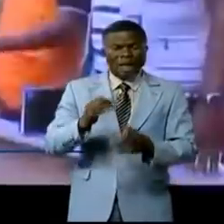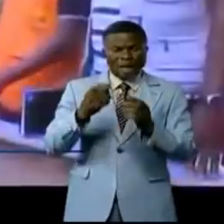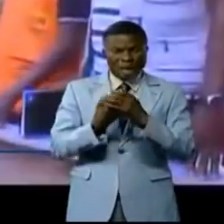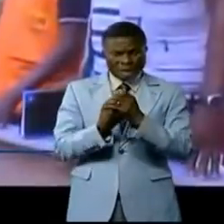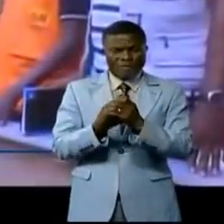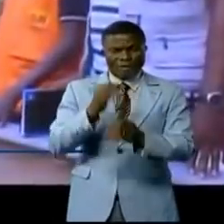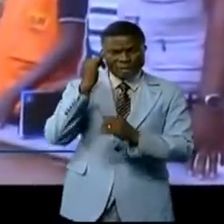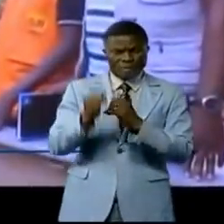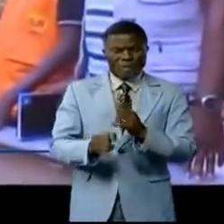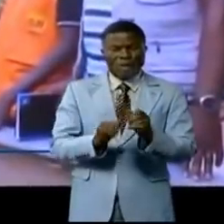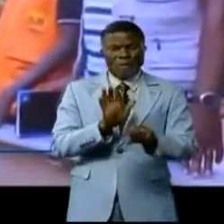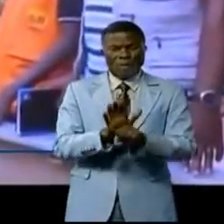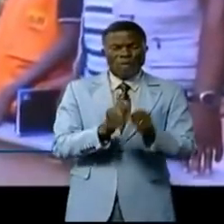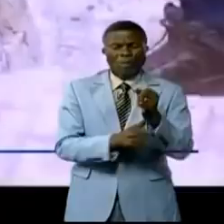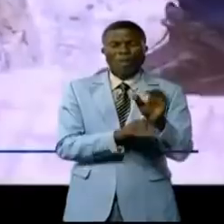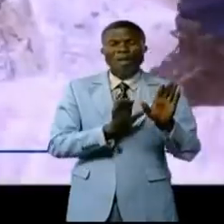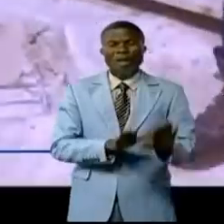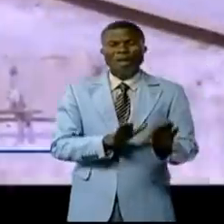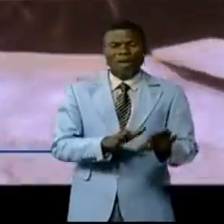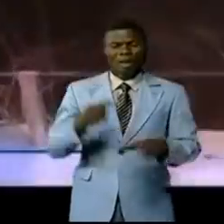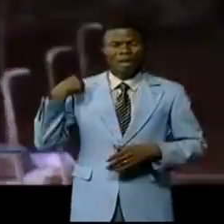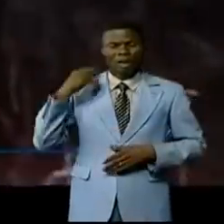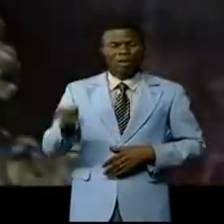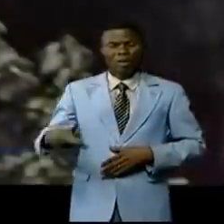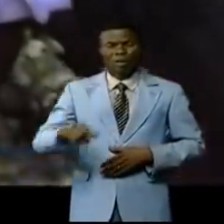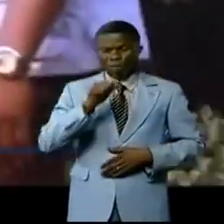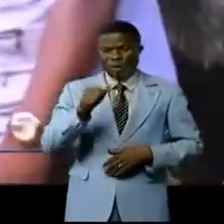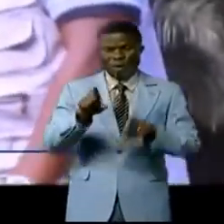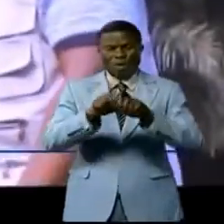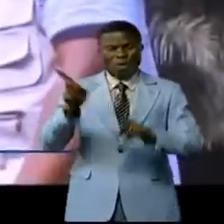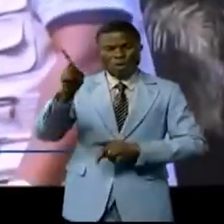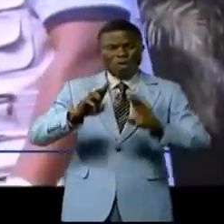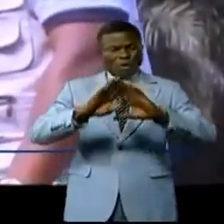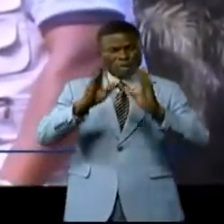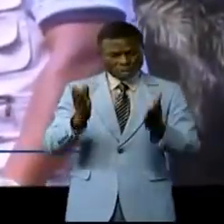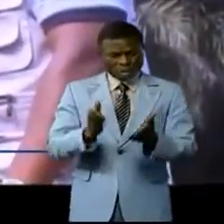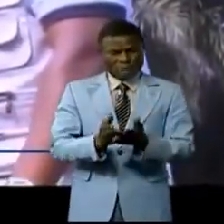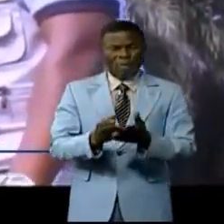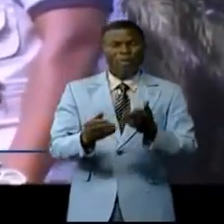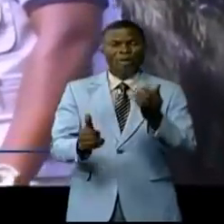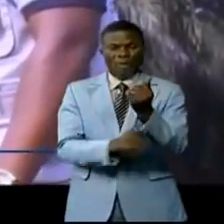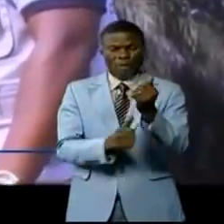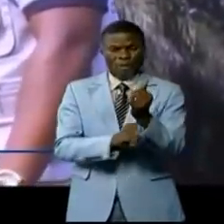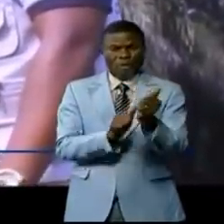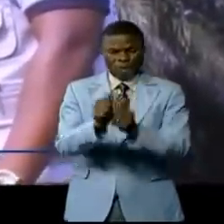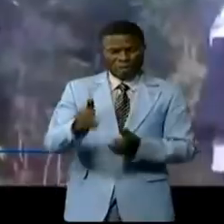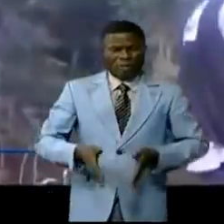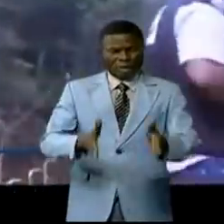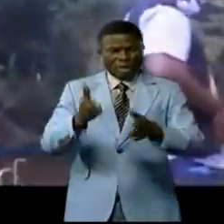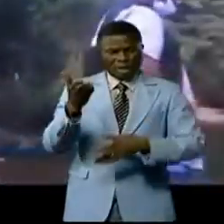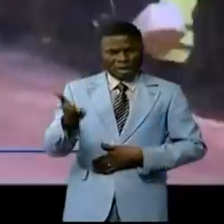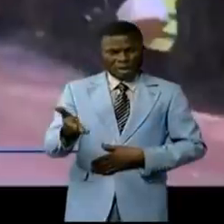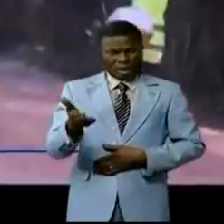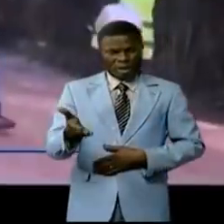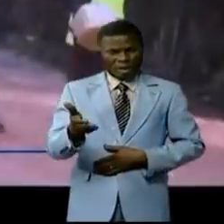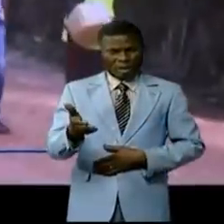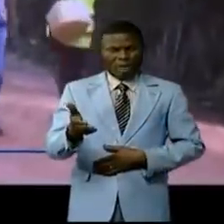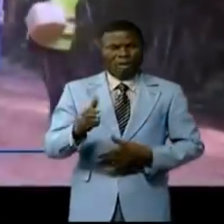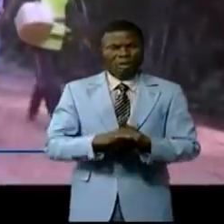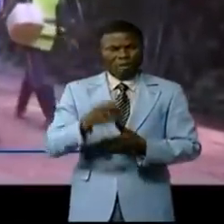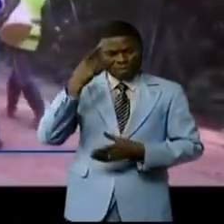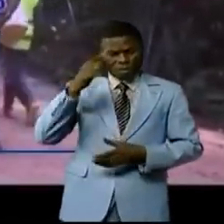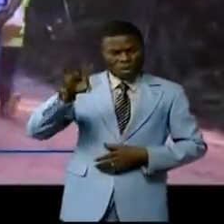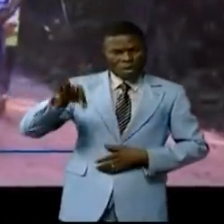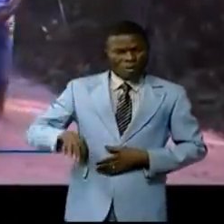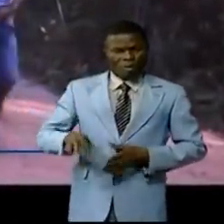avec impatience, non seulement par le gouvernement provincial du Sud-Bangui, mais aussi et surtout par la population de cette partie de la République pour